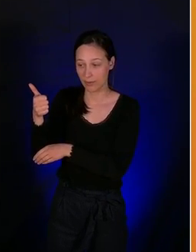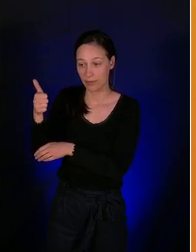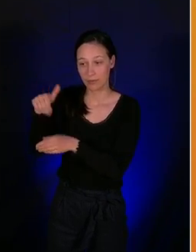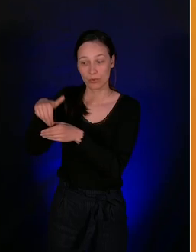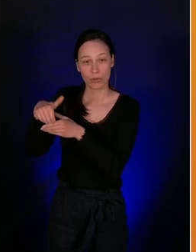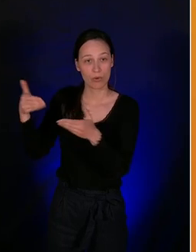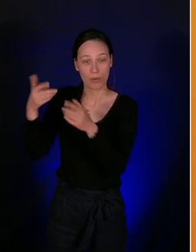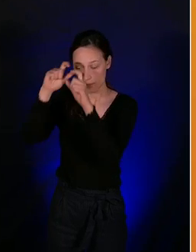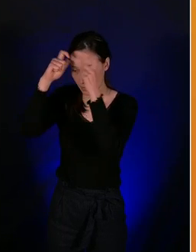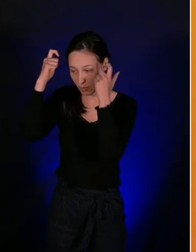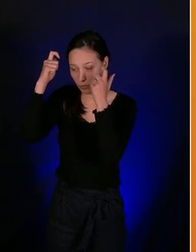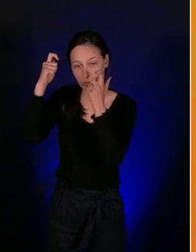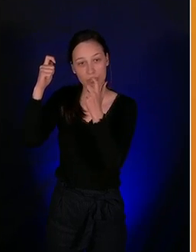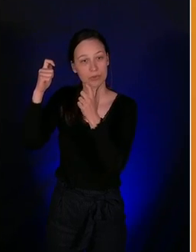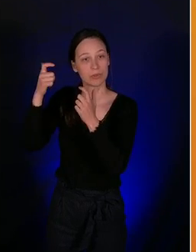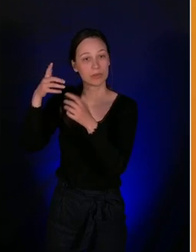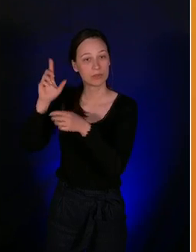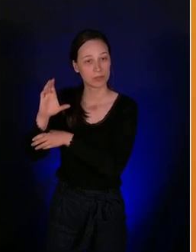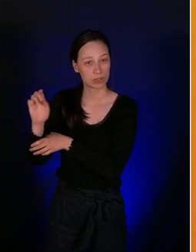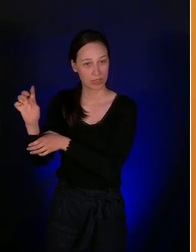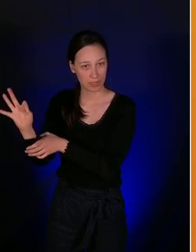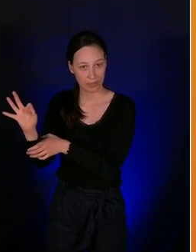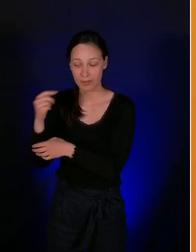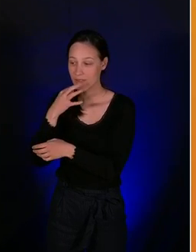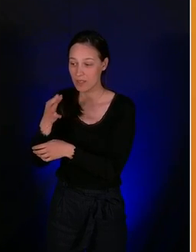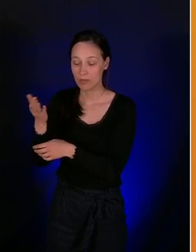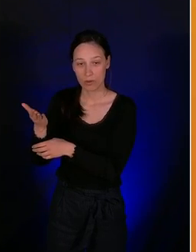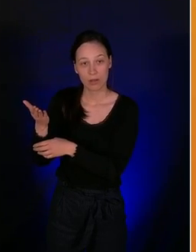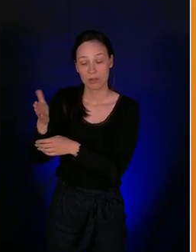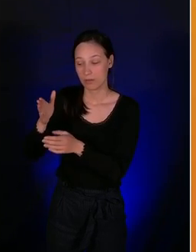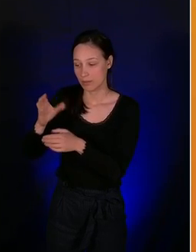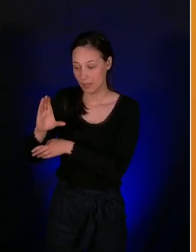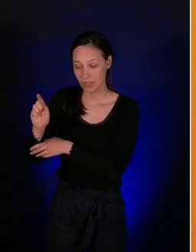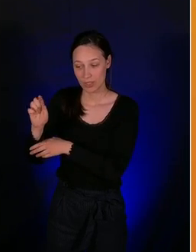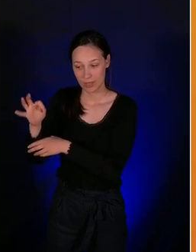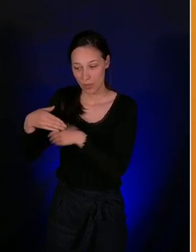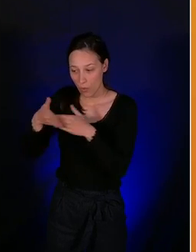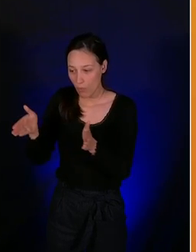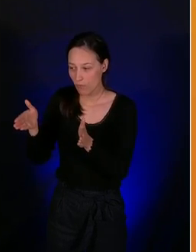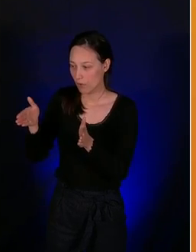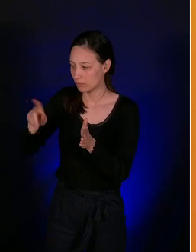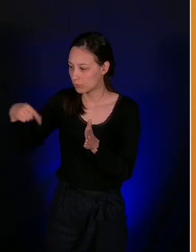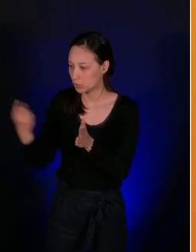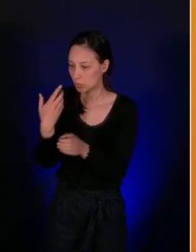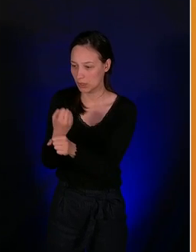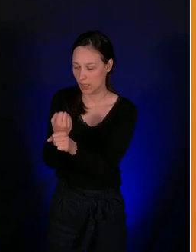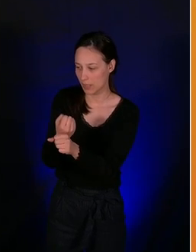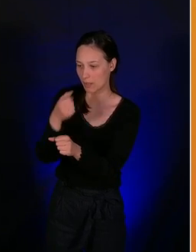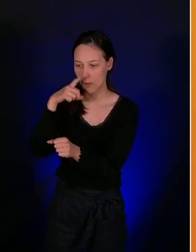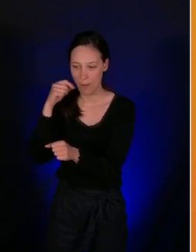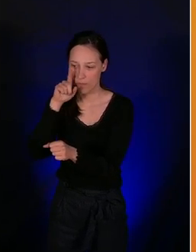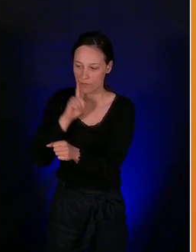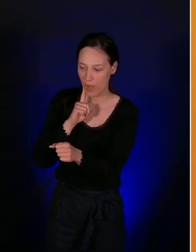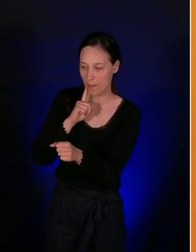la définition suivante. La CGT est ouverte à tous les salariés, femmes et hommes, actifs, privés d'emploi et